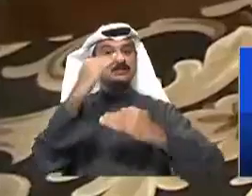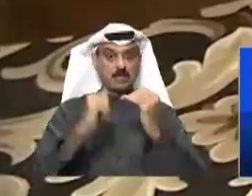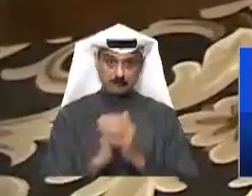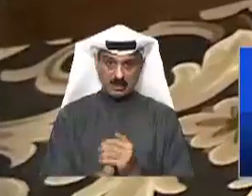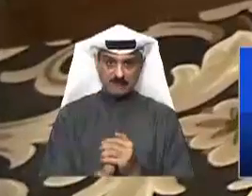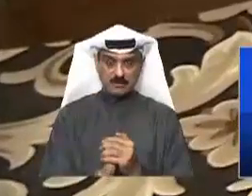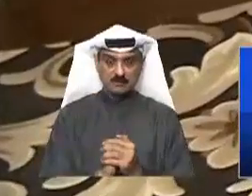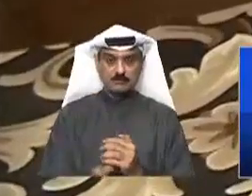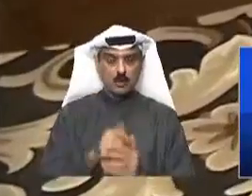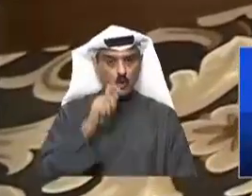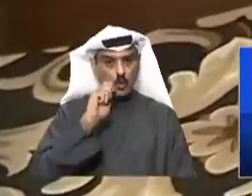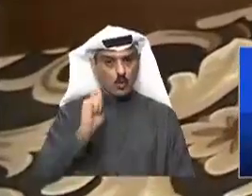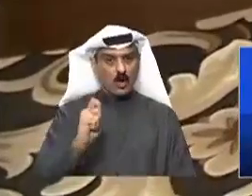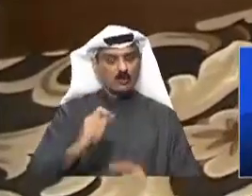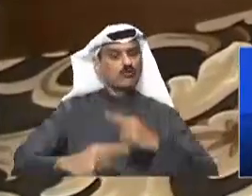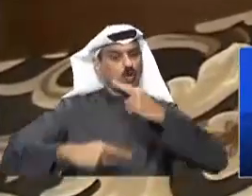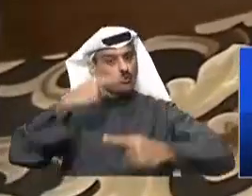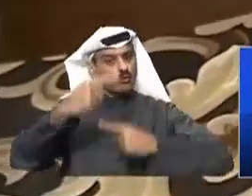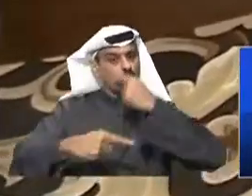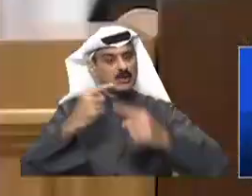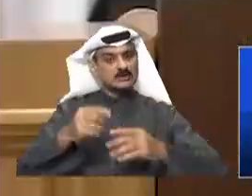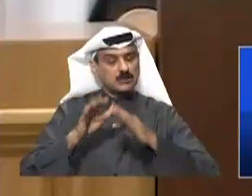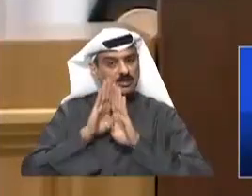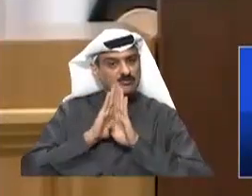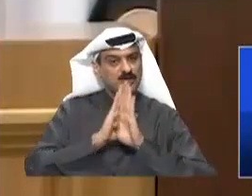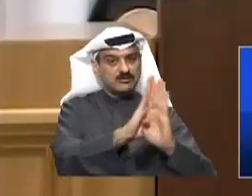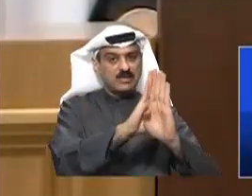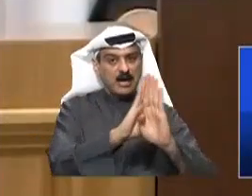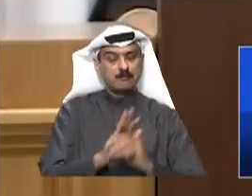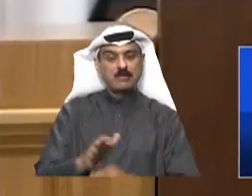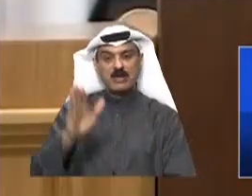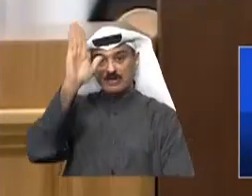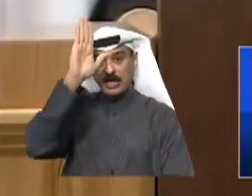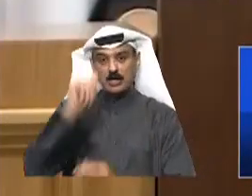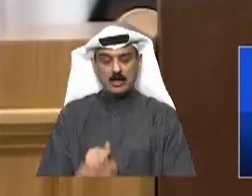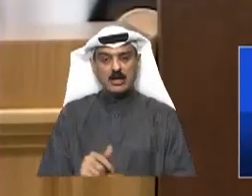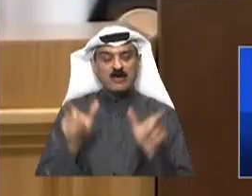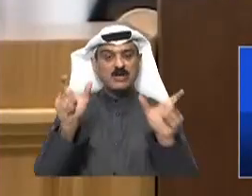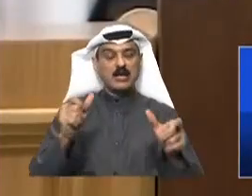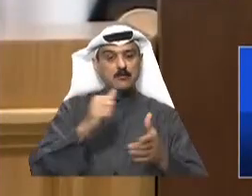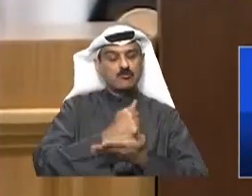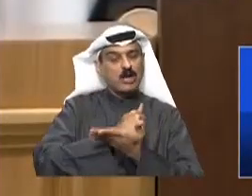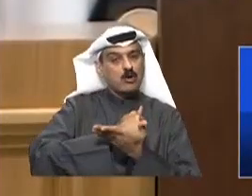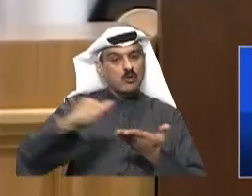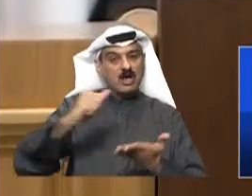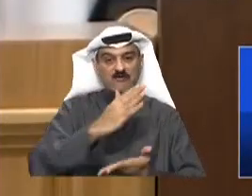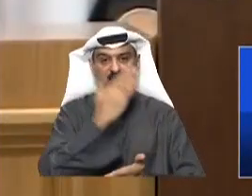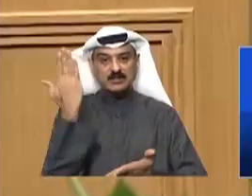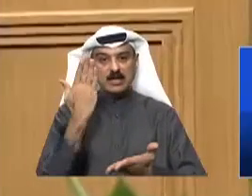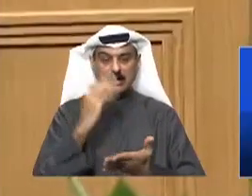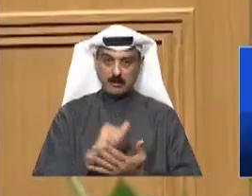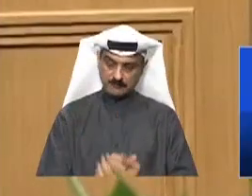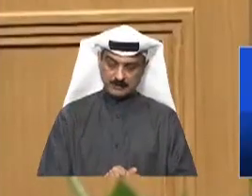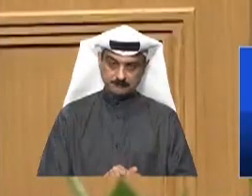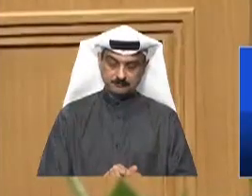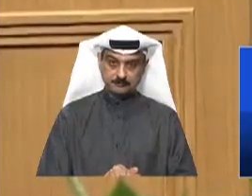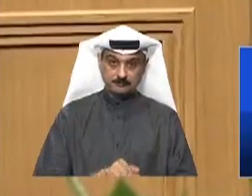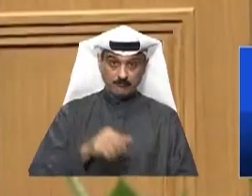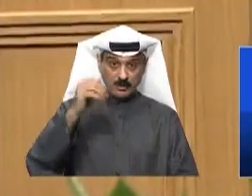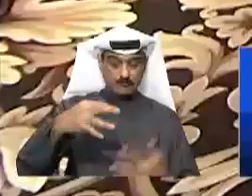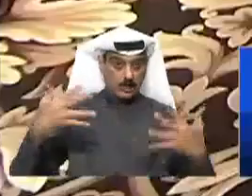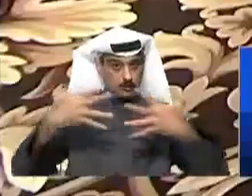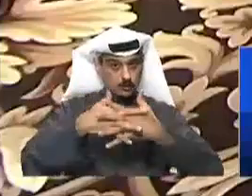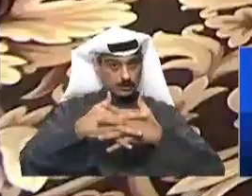عليها تعهدات في مواصلة دعم العراق لتحقيق الأمن ومكافحة الإرهاب، فأمن العراق اعتبره